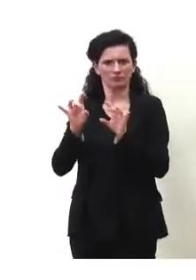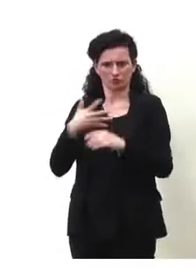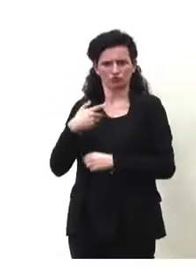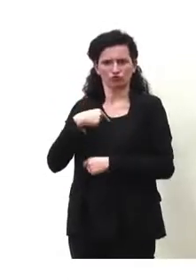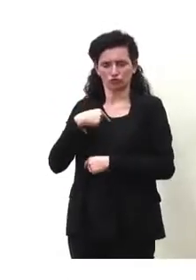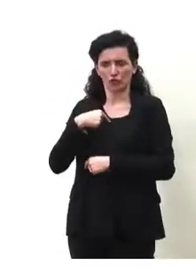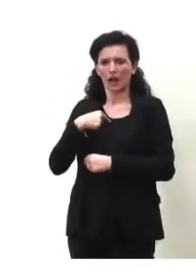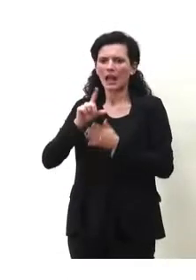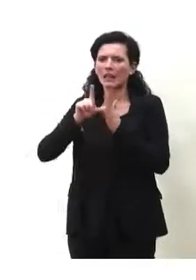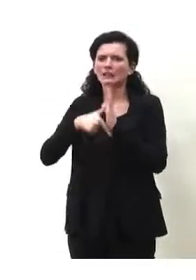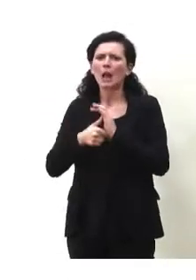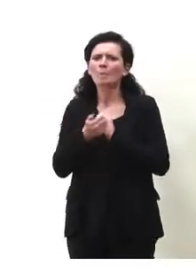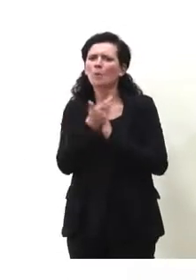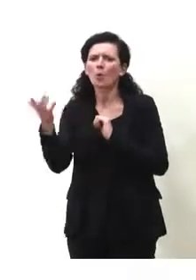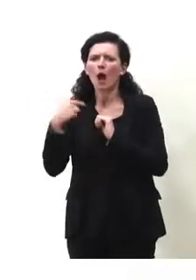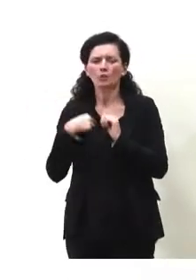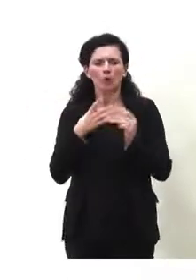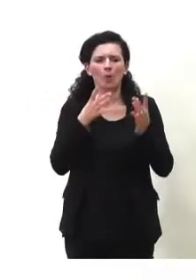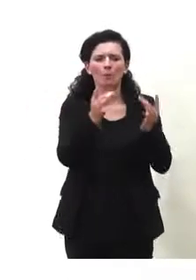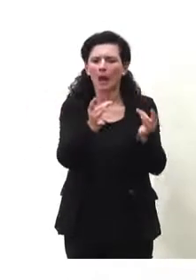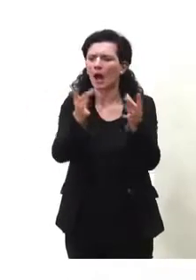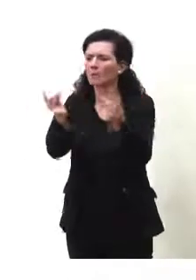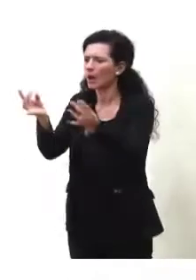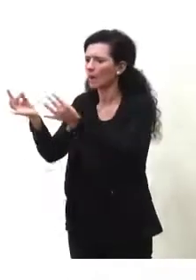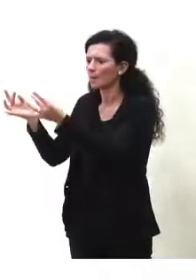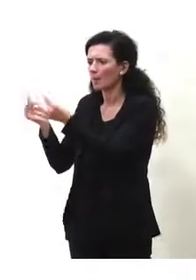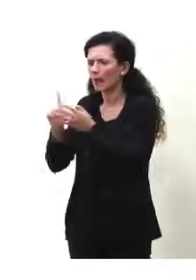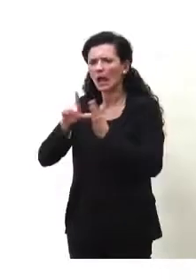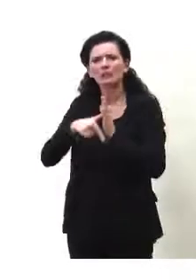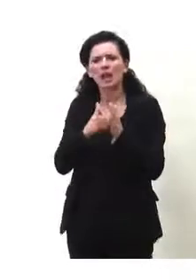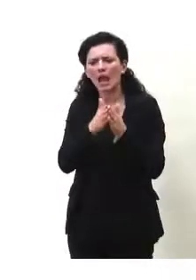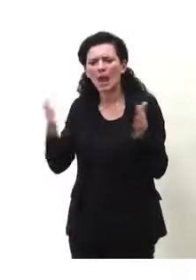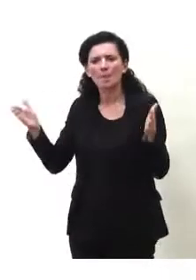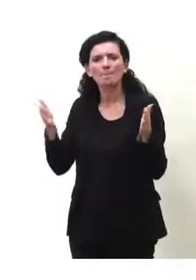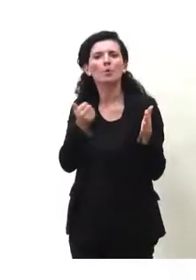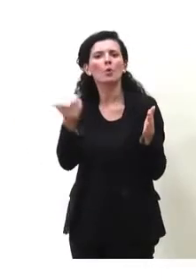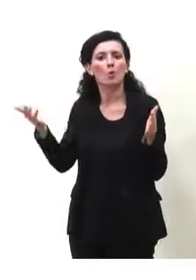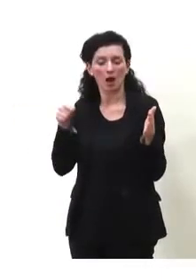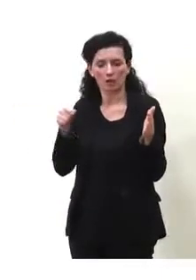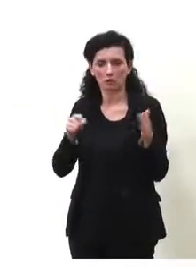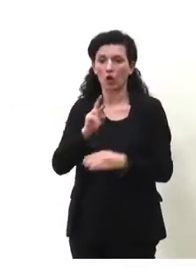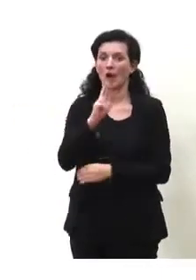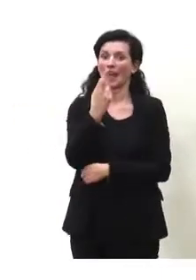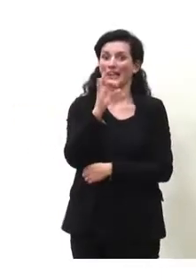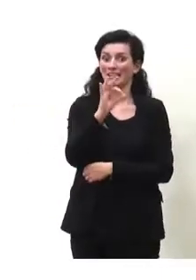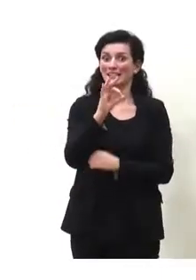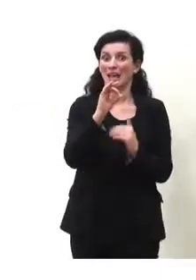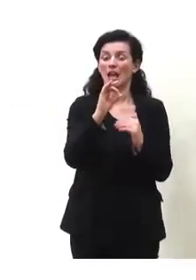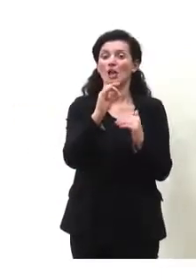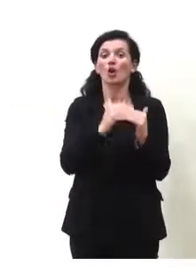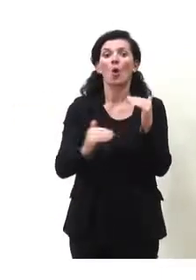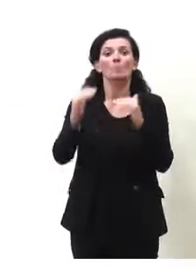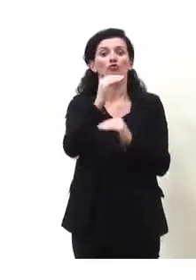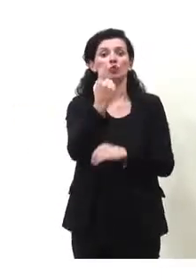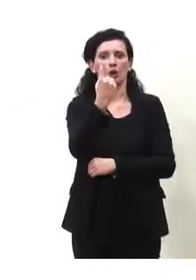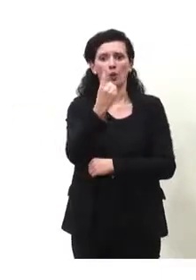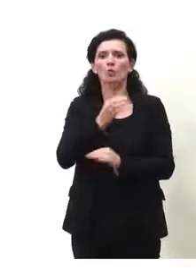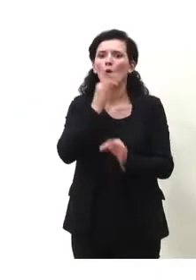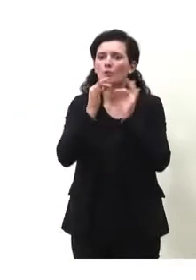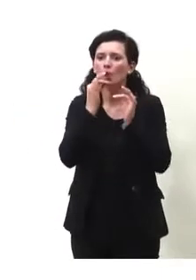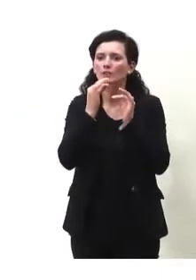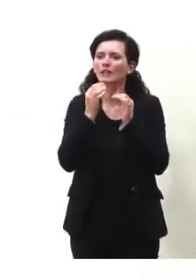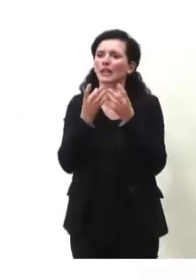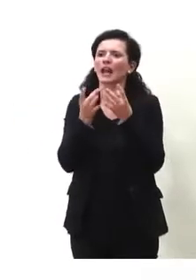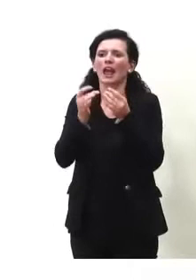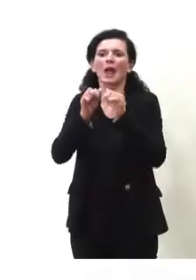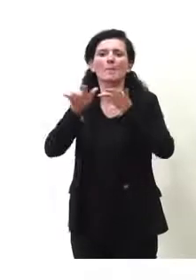infettare le persone che infetterò nel corso del mio periodo di infettività. Chiaramente, se R0 è maggiore di 1, l'epidemia cresce, lo